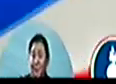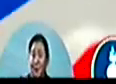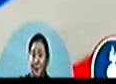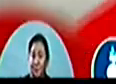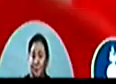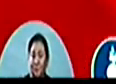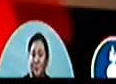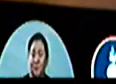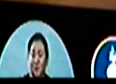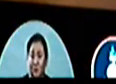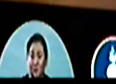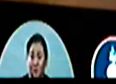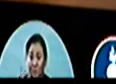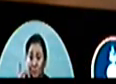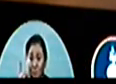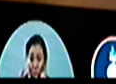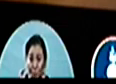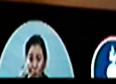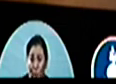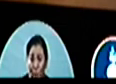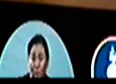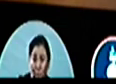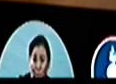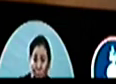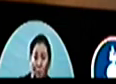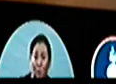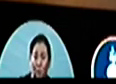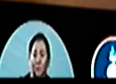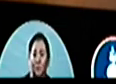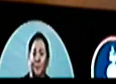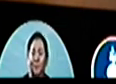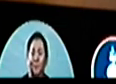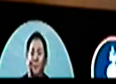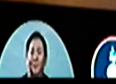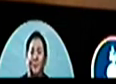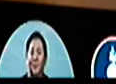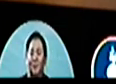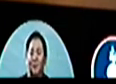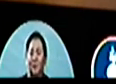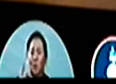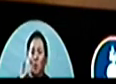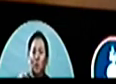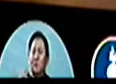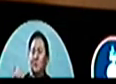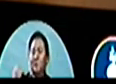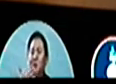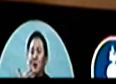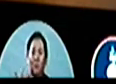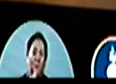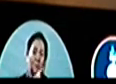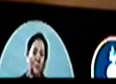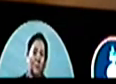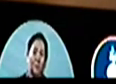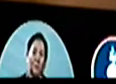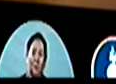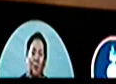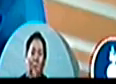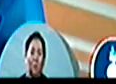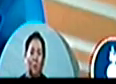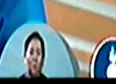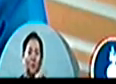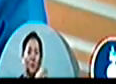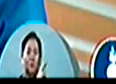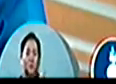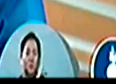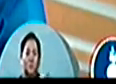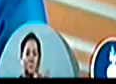хэрэгтэй маа. Иргэнийхээ талд байгаа дандаа хүч гүйддэг. А нөгөө талд байгаа болохоор төртөг үйл ажиллагаанд хавсайдаж иргэнийг дээрлэх чийдэг.